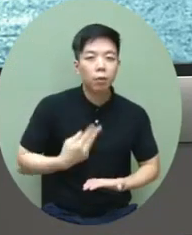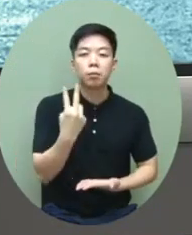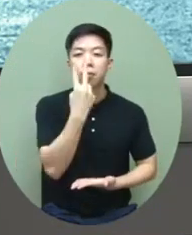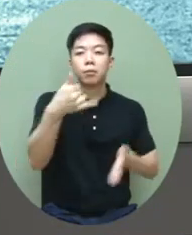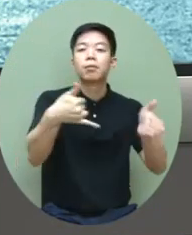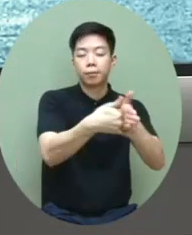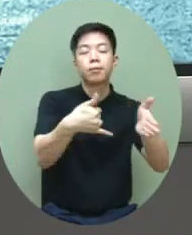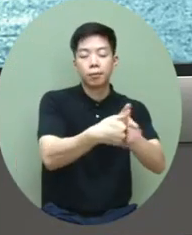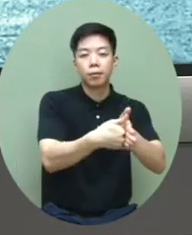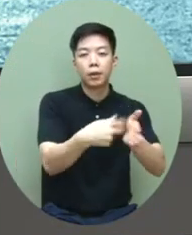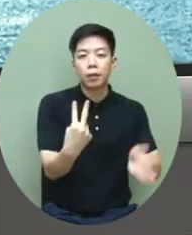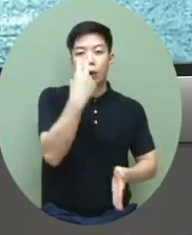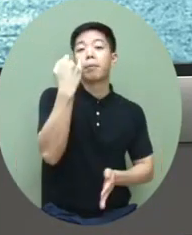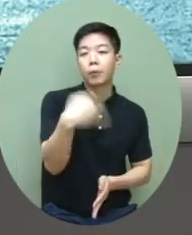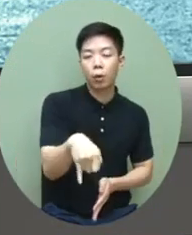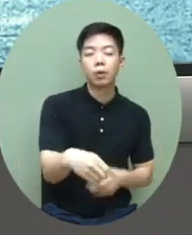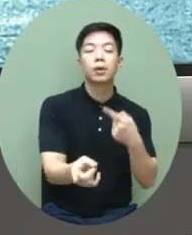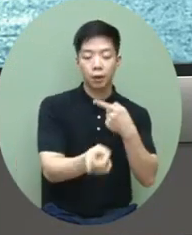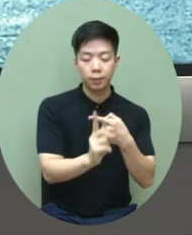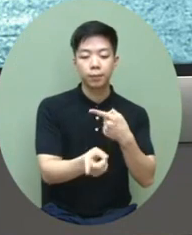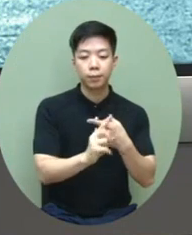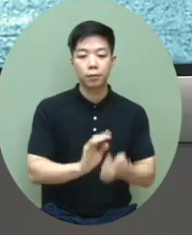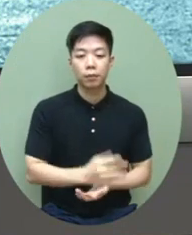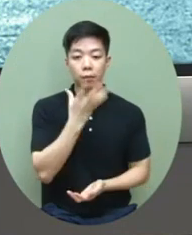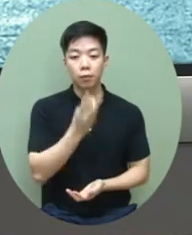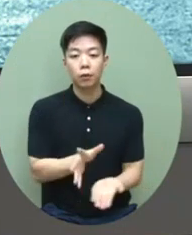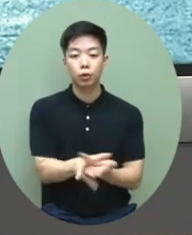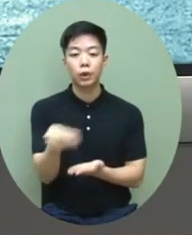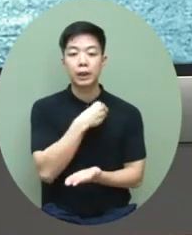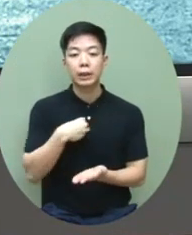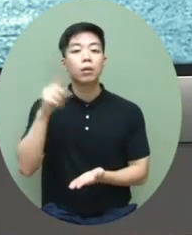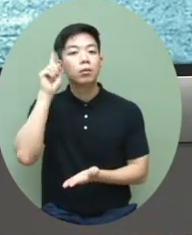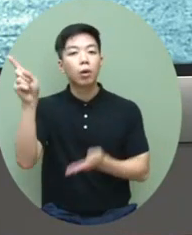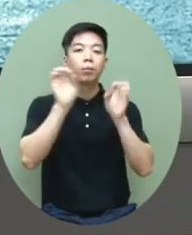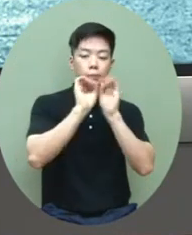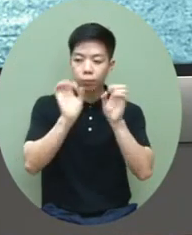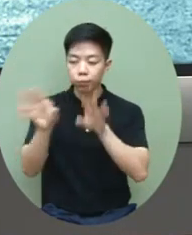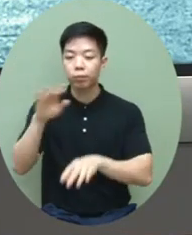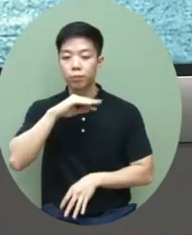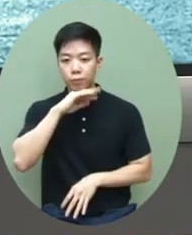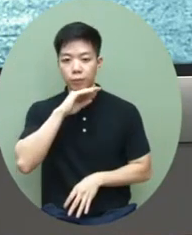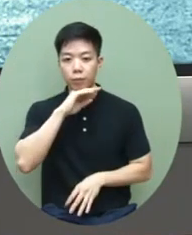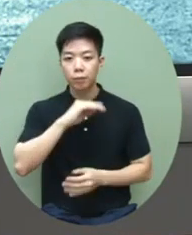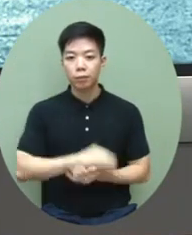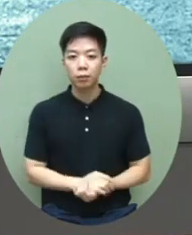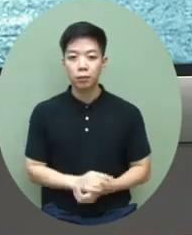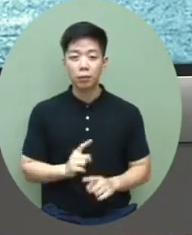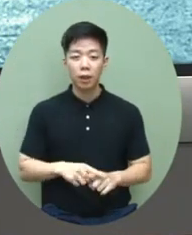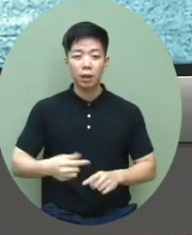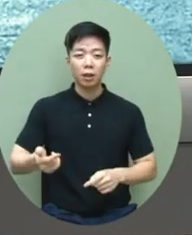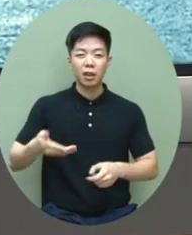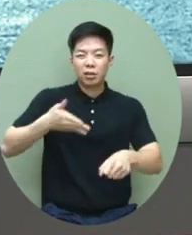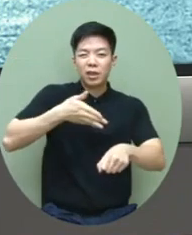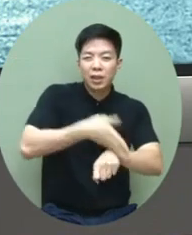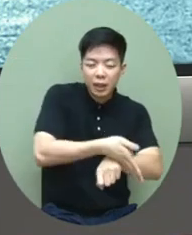那個小朋友。所以我哋兒科醫生咧就想喺度呼籲咧，就係、是、如果小朋友即係唔好去到咁嚴重。即係唞